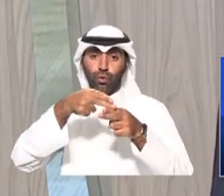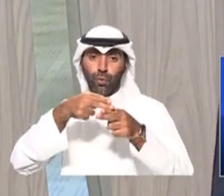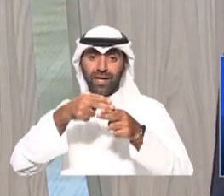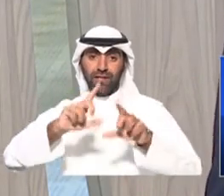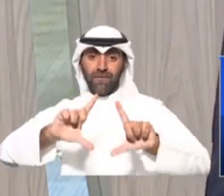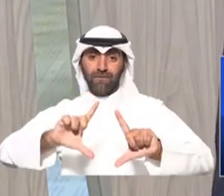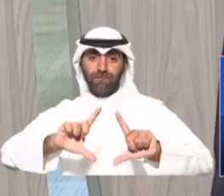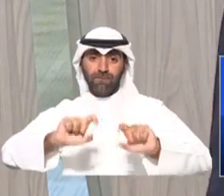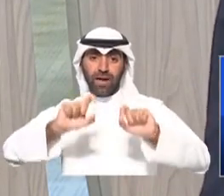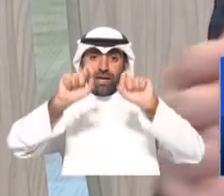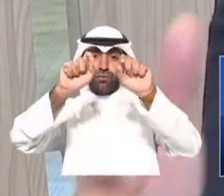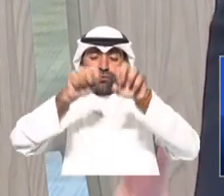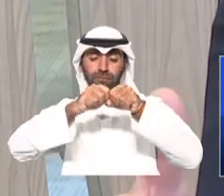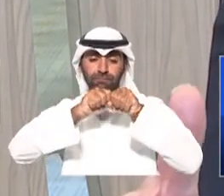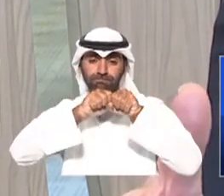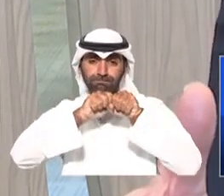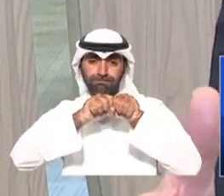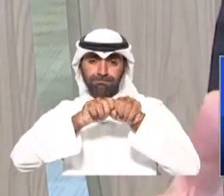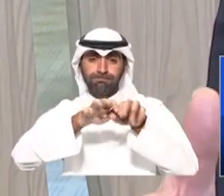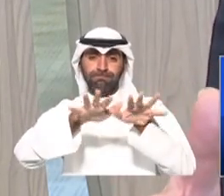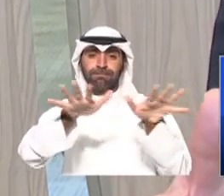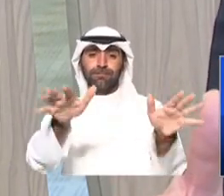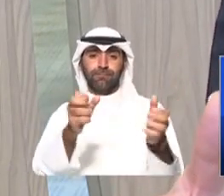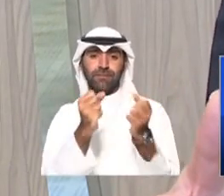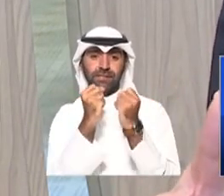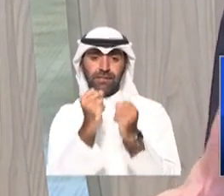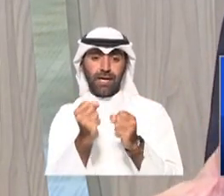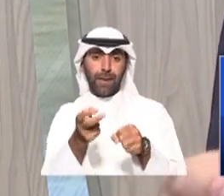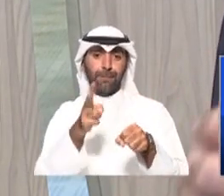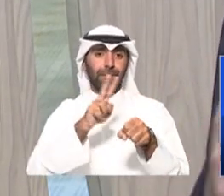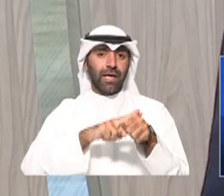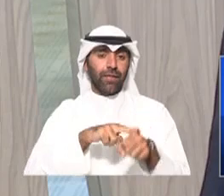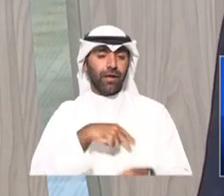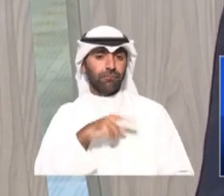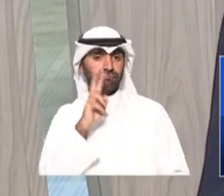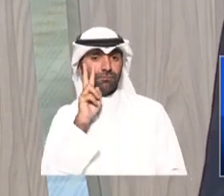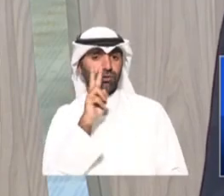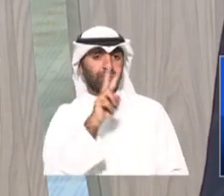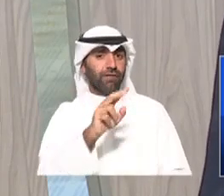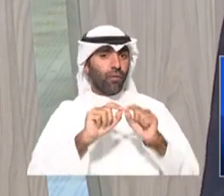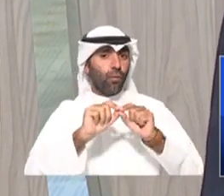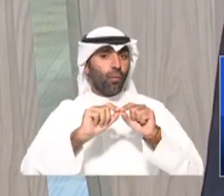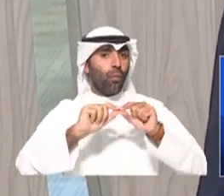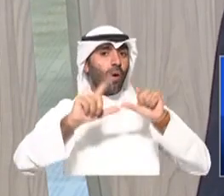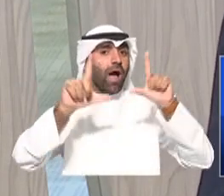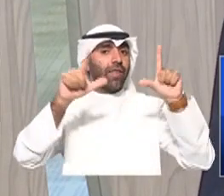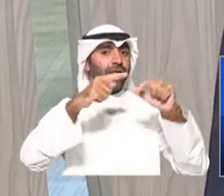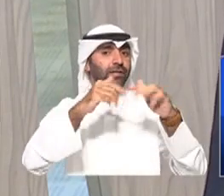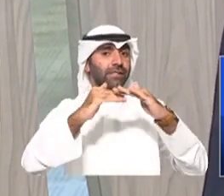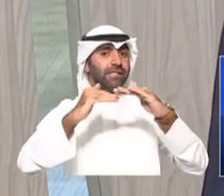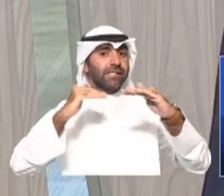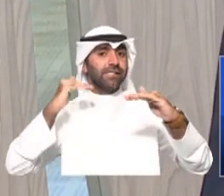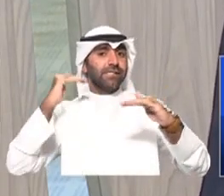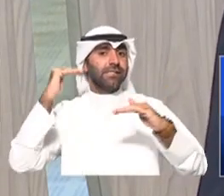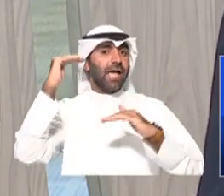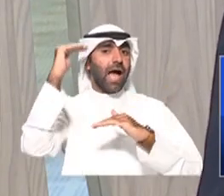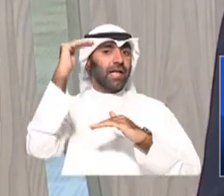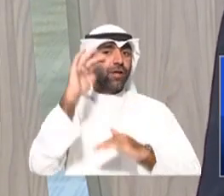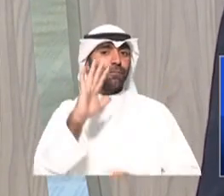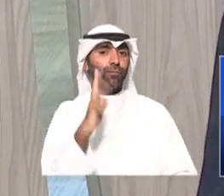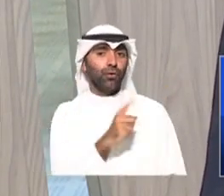فيها وعدد الحالات اللي تدخل العناية المركزة والمستشفيات، ما زال الالتزام بالإجراءات